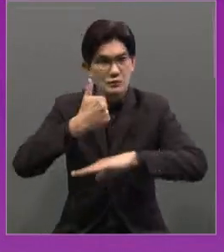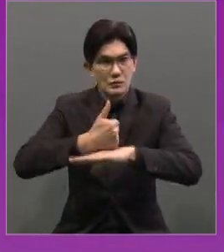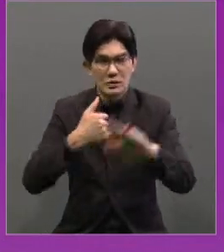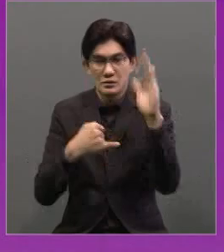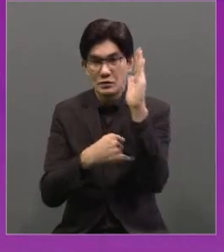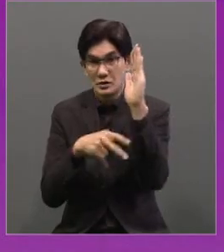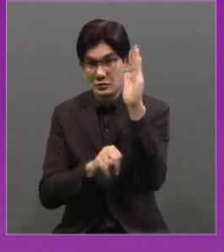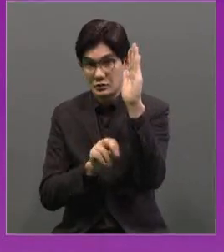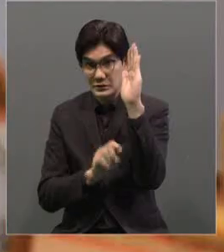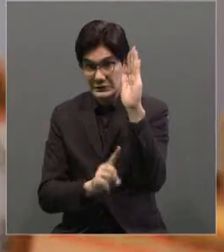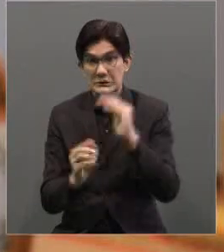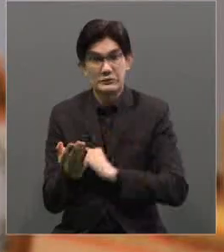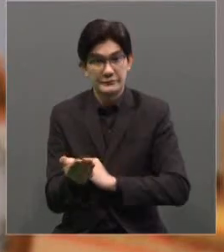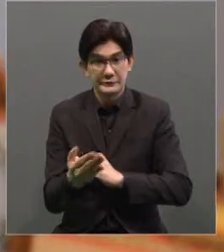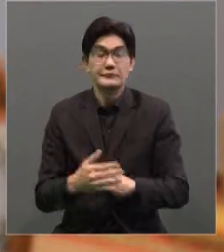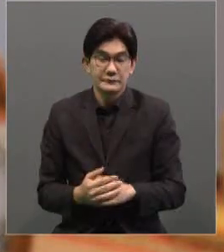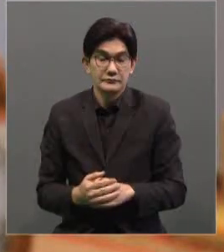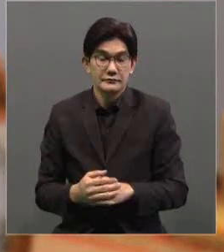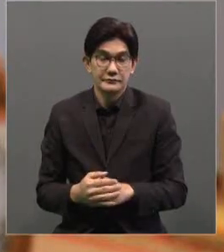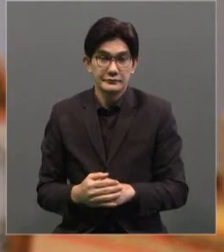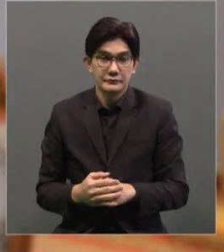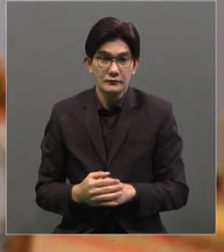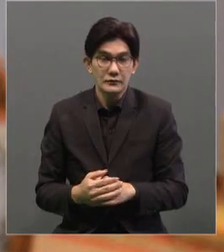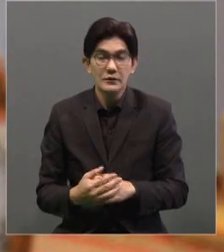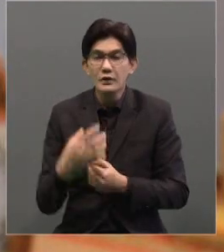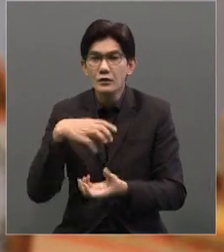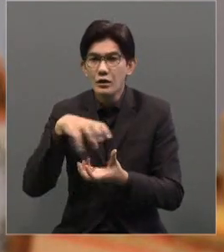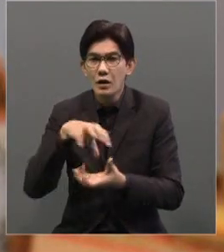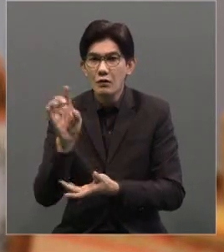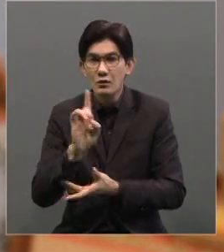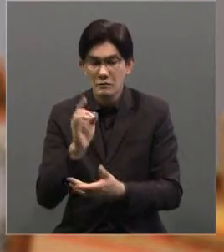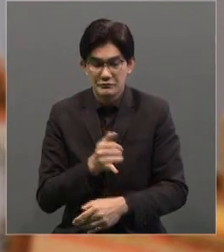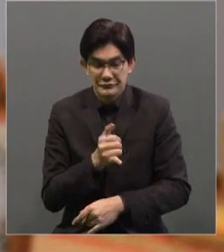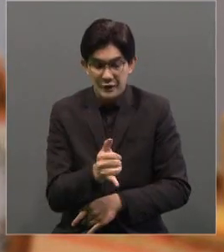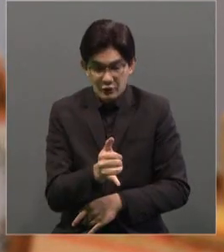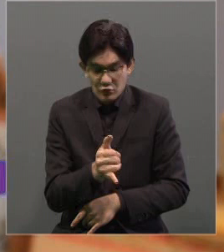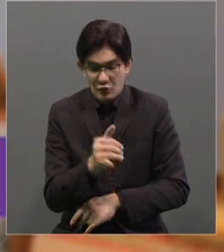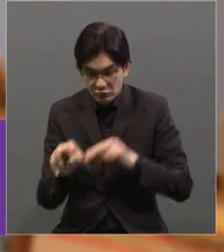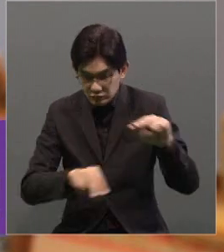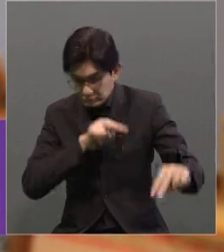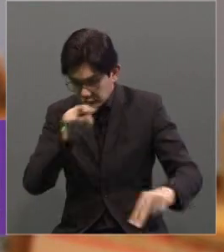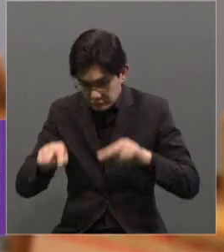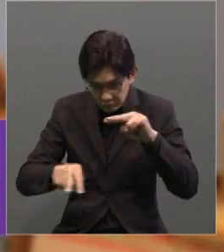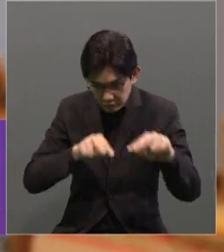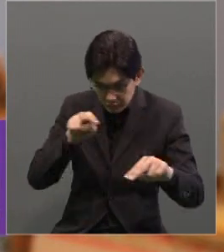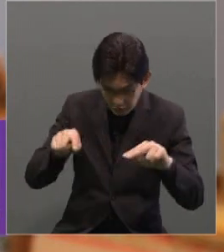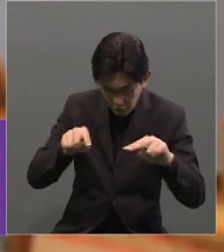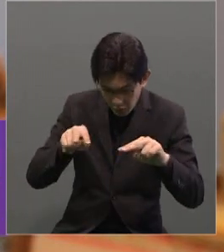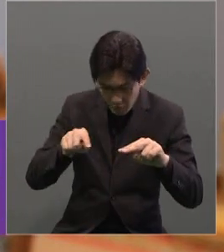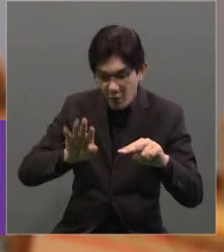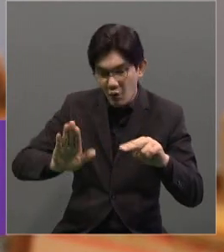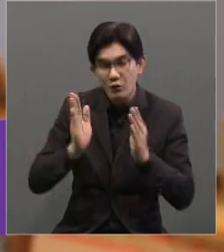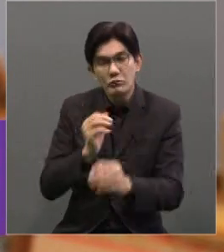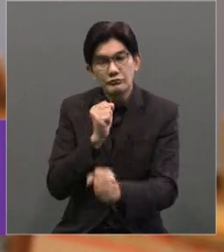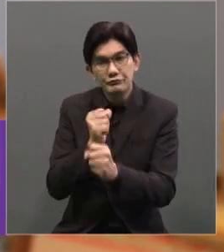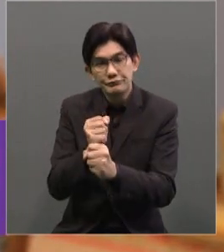การจังหวัดนครศรีธรรมราชกันก่อนนะคะท่านอภินันท์เผือกผ่องเองท่านก็บอกว่าจากการลงพื้นที่ไปสำรวจความเสียหายภาคพื้นดิน